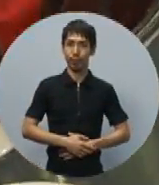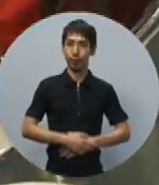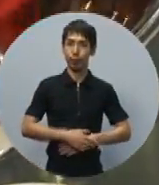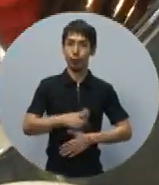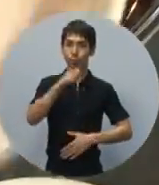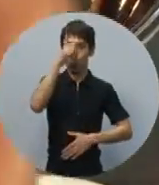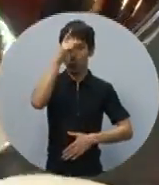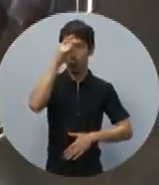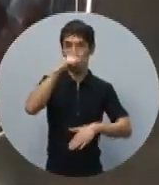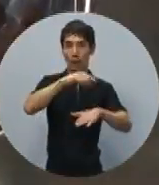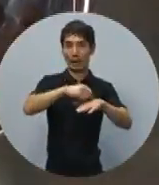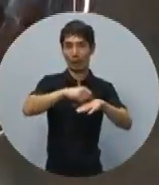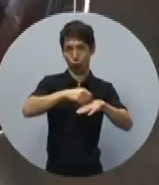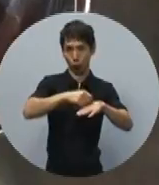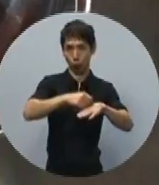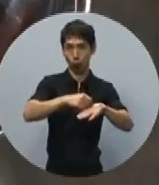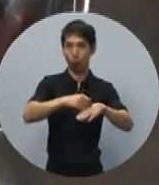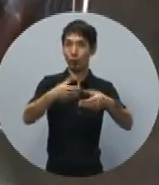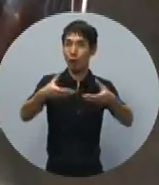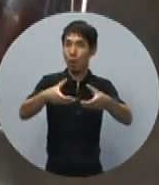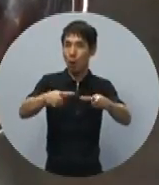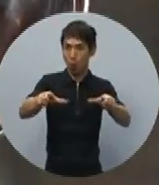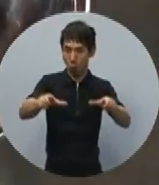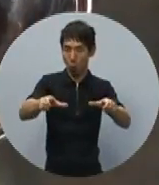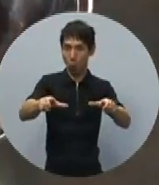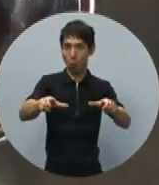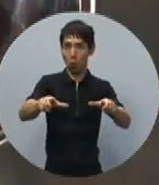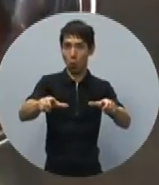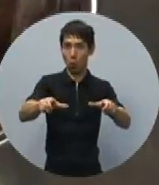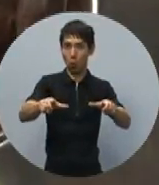鶏のひき肉、溶き卵、